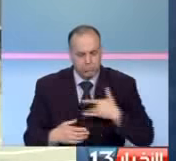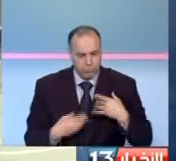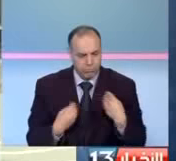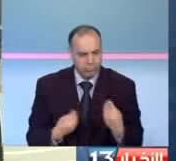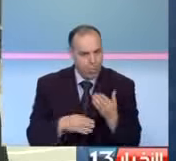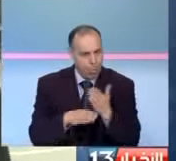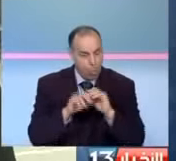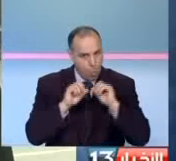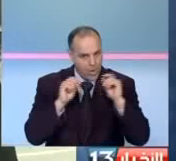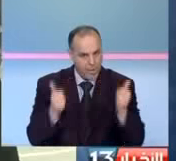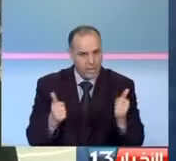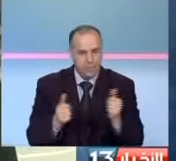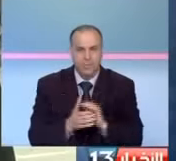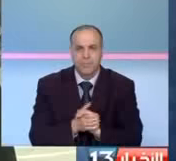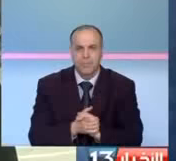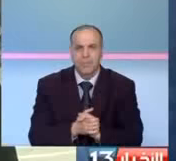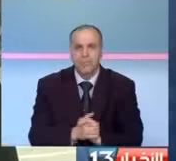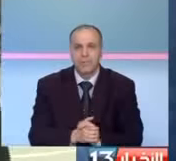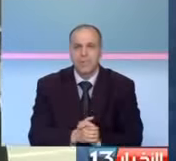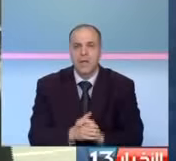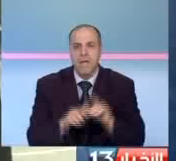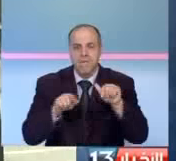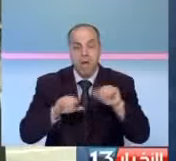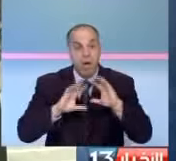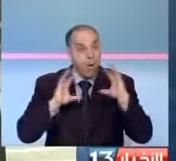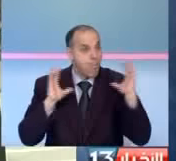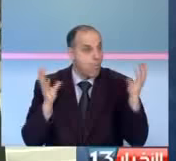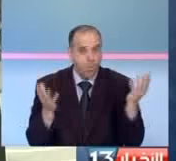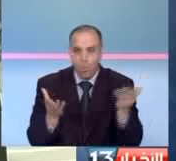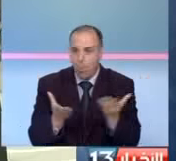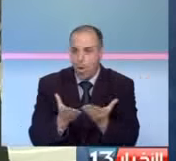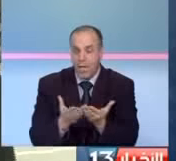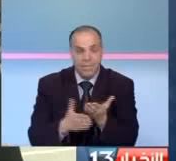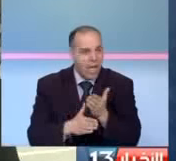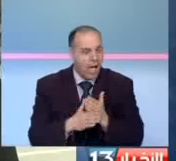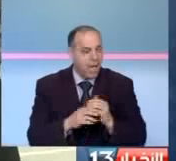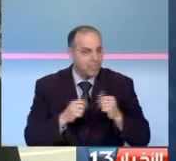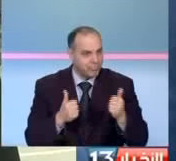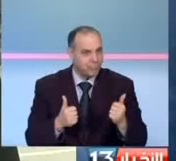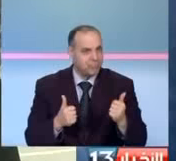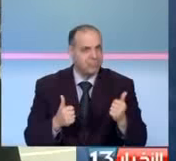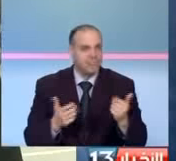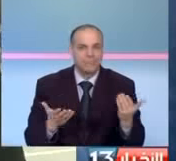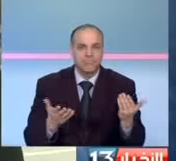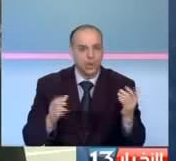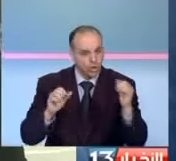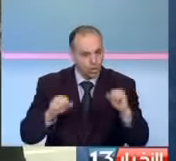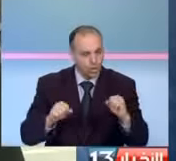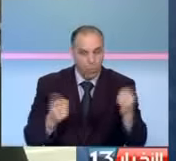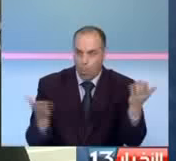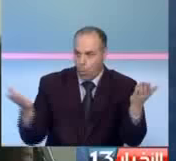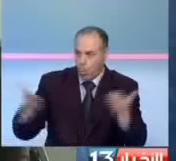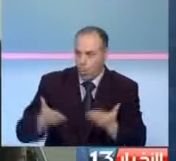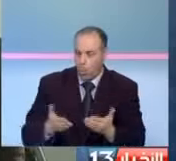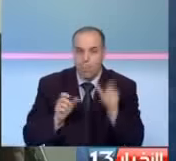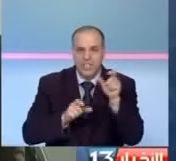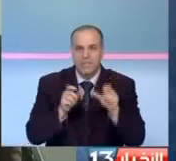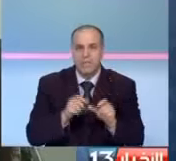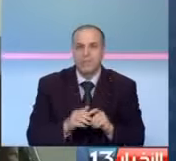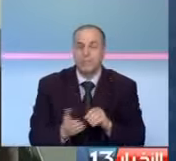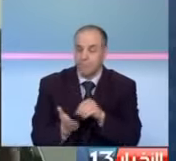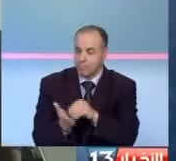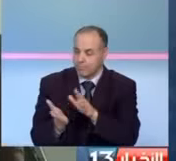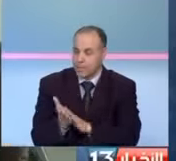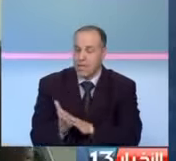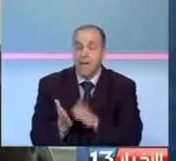احسن وجه، وليكون لنا محيط مناسب ان ينجموا به نستقبلوا به مستثمرين. تفعيل